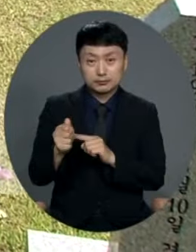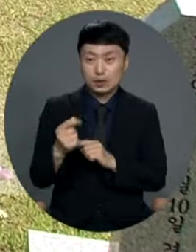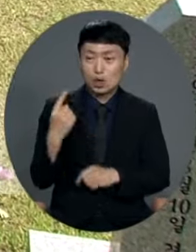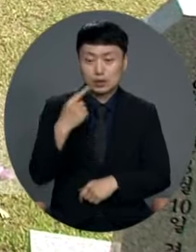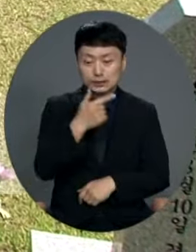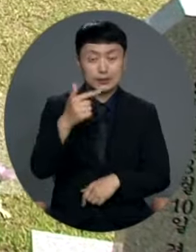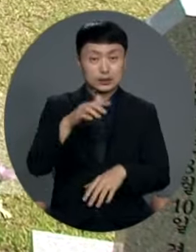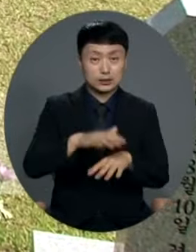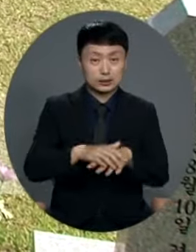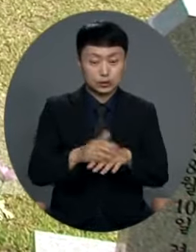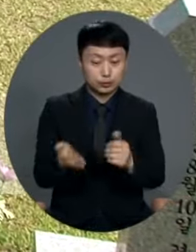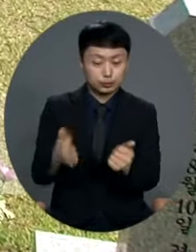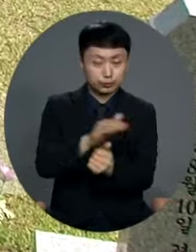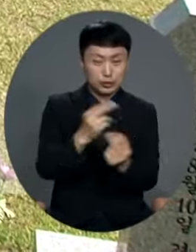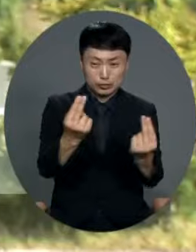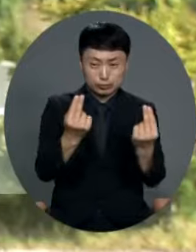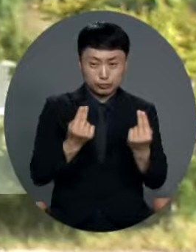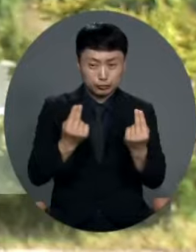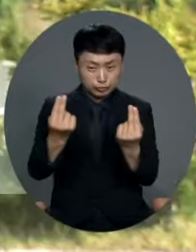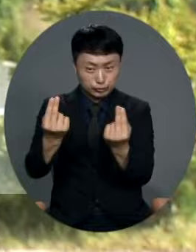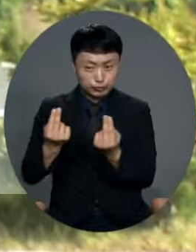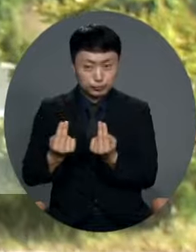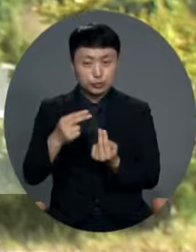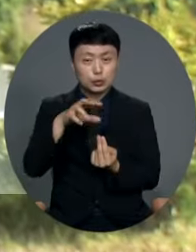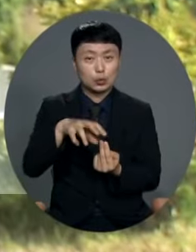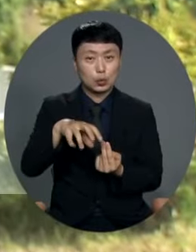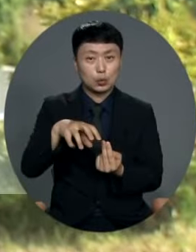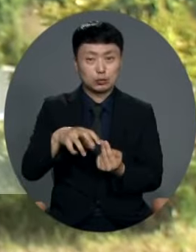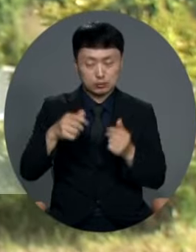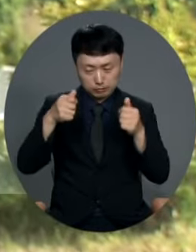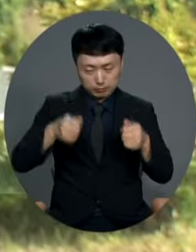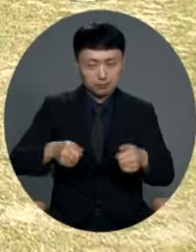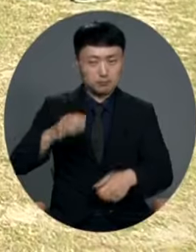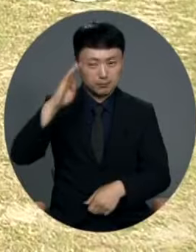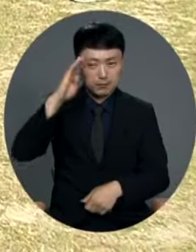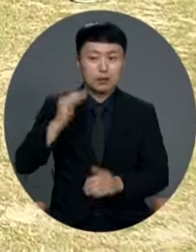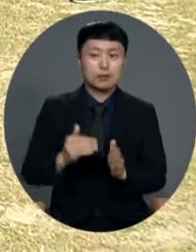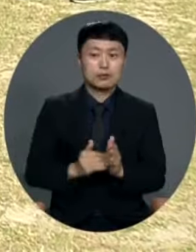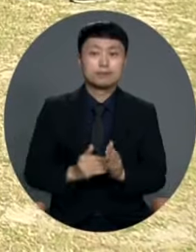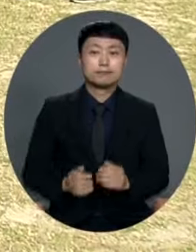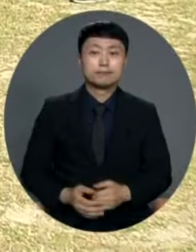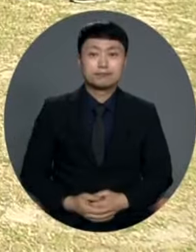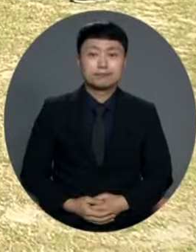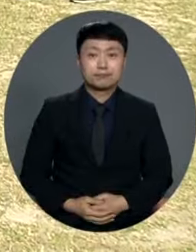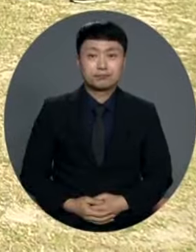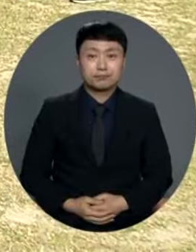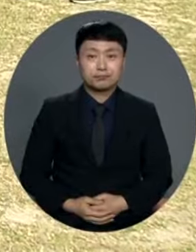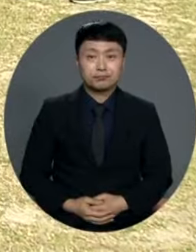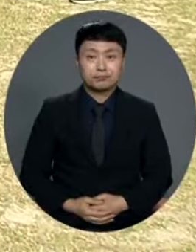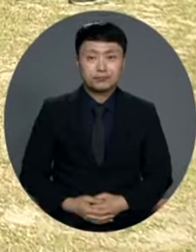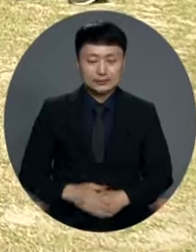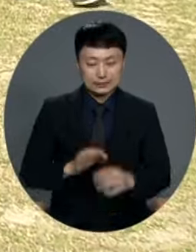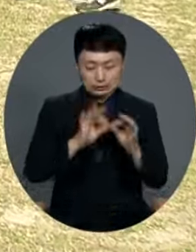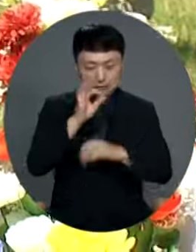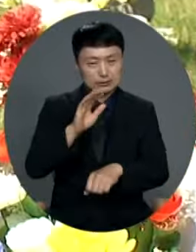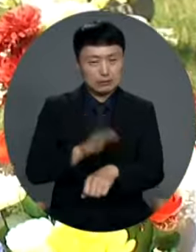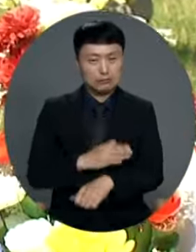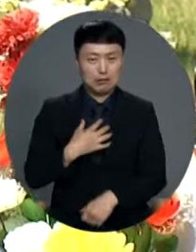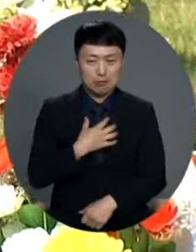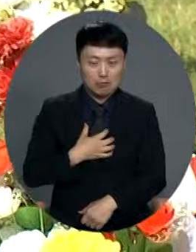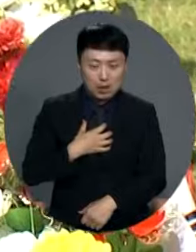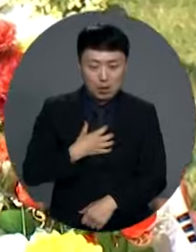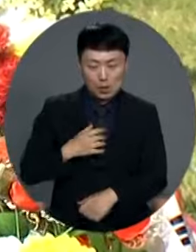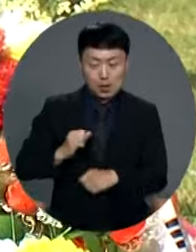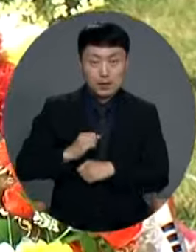국립 대전현충원에 있는 상병의 묘소도 참배했습니다 사고 이후 재책 해병대의 집단